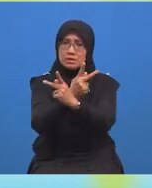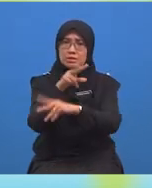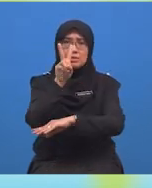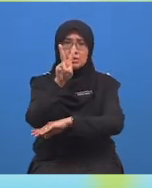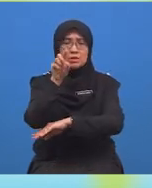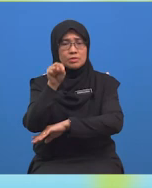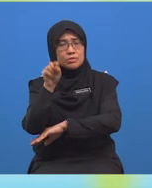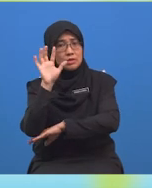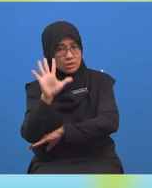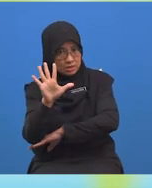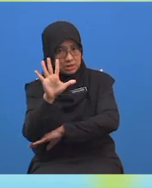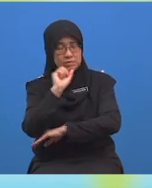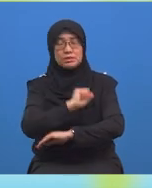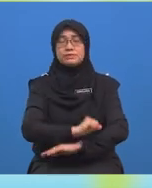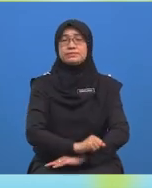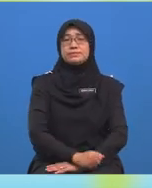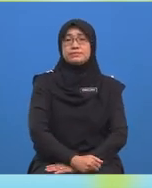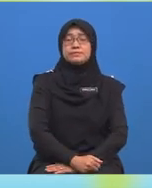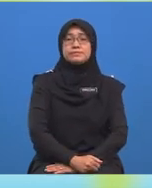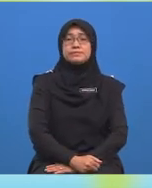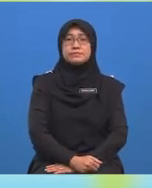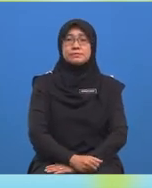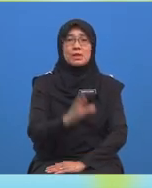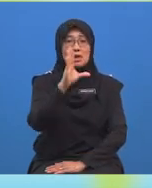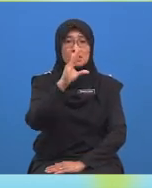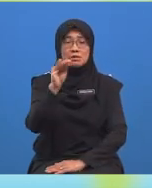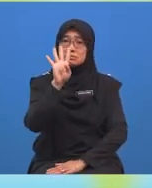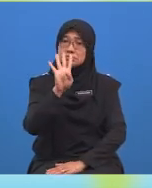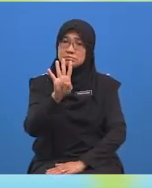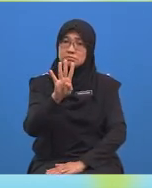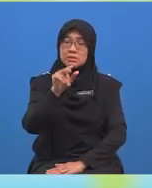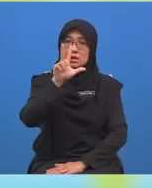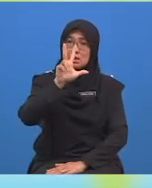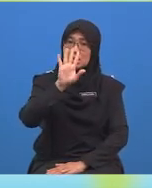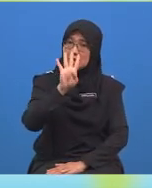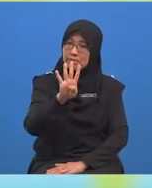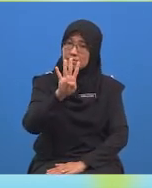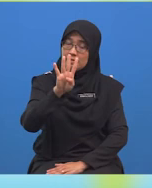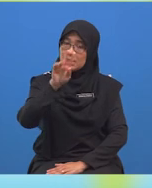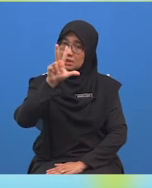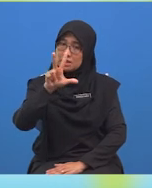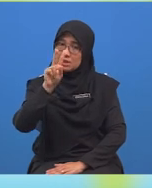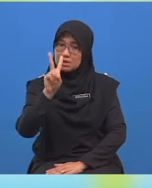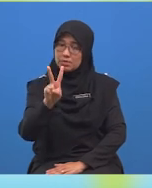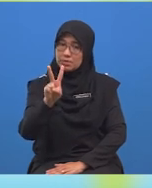193.45 darab 2.5. Dan yang keempat ialah